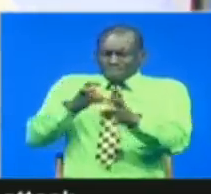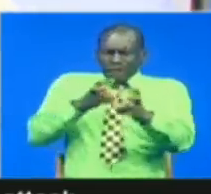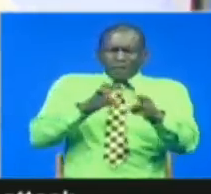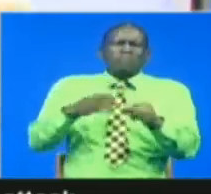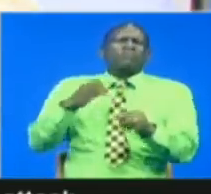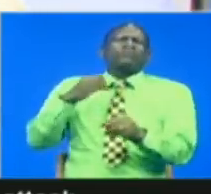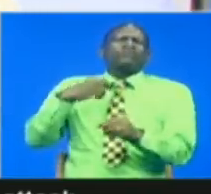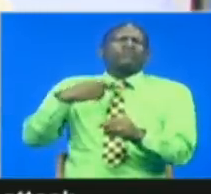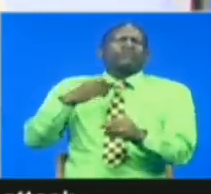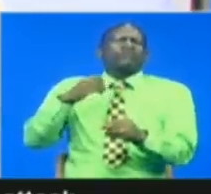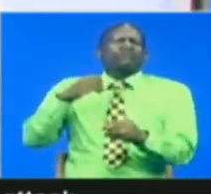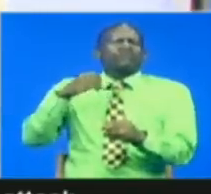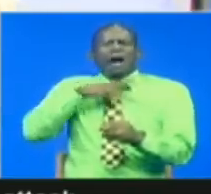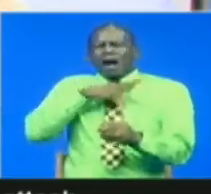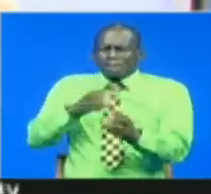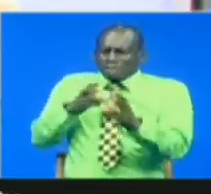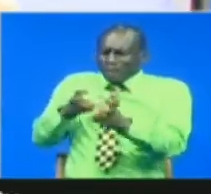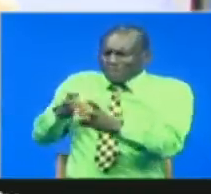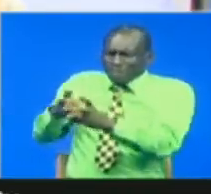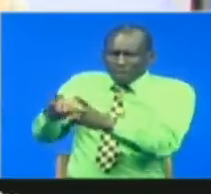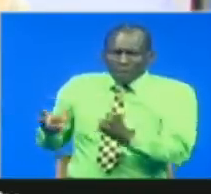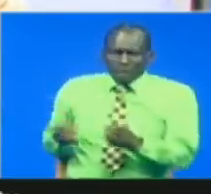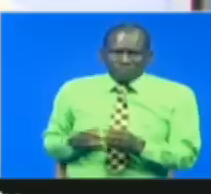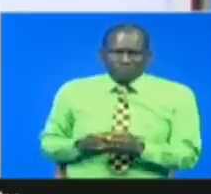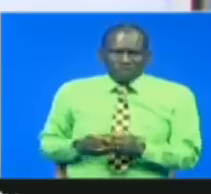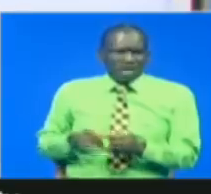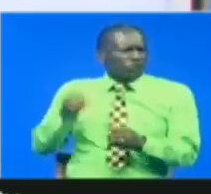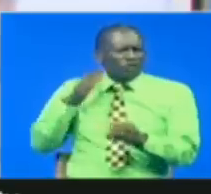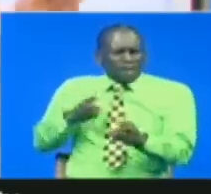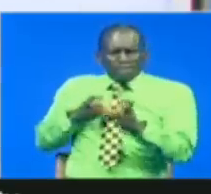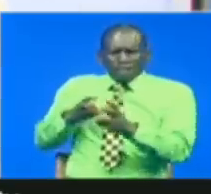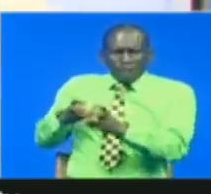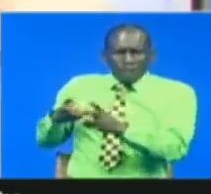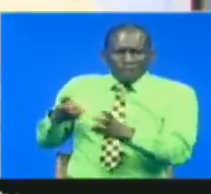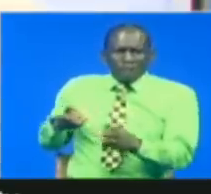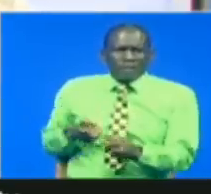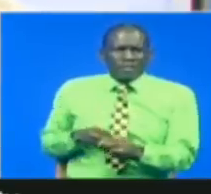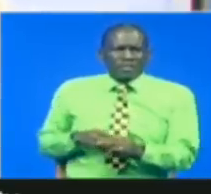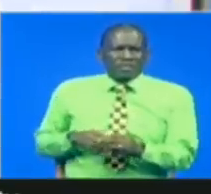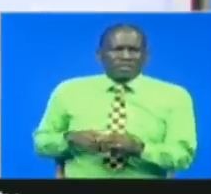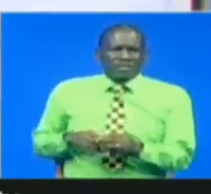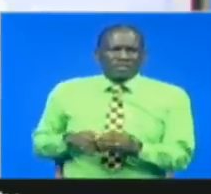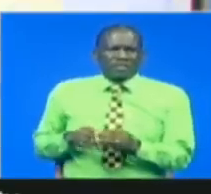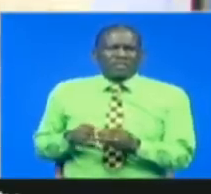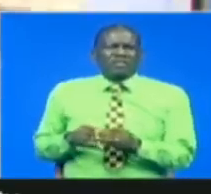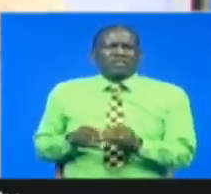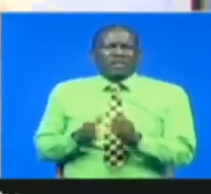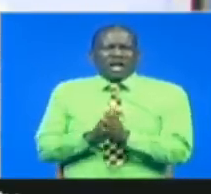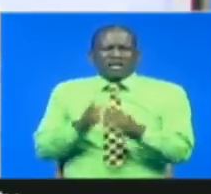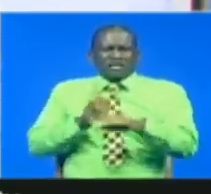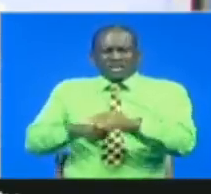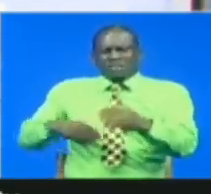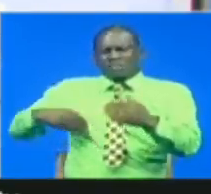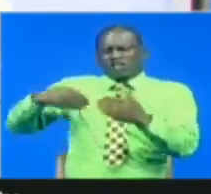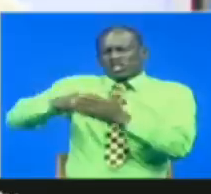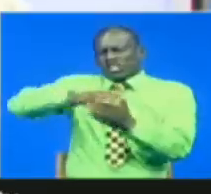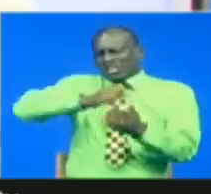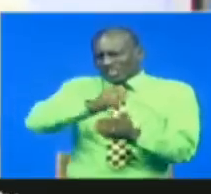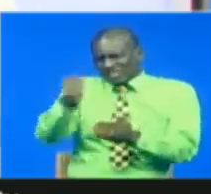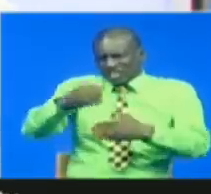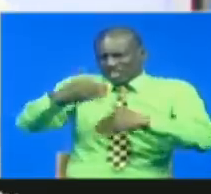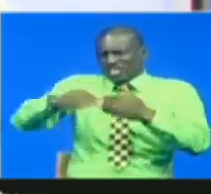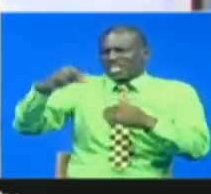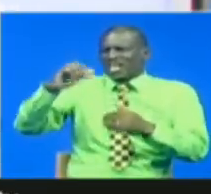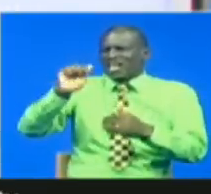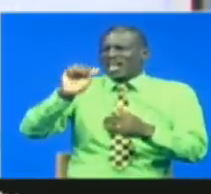sikusikia sirens za hiyo sababu ni attention ilikuwa hiyo risasi ta ta ta ta, ta na kelele za pina tatu kutoka tu. Yeah. So kufika ngamba pili hapo karibu Galileo na